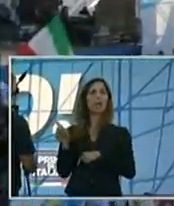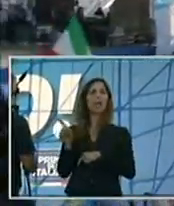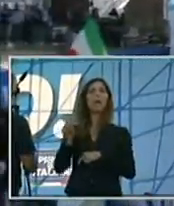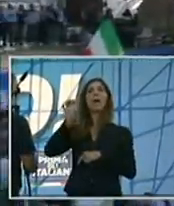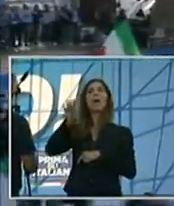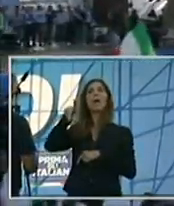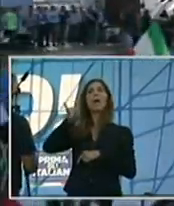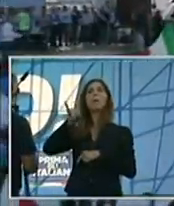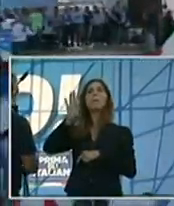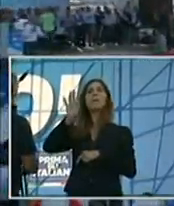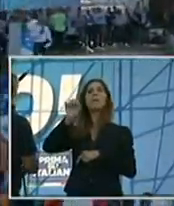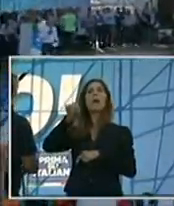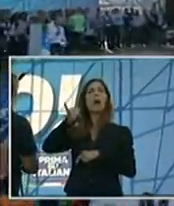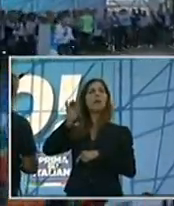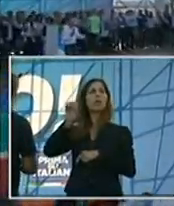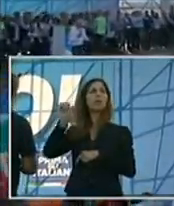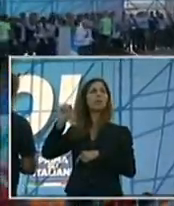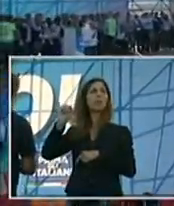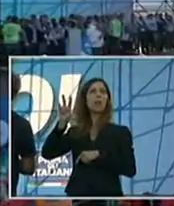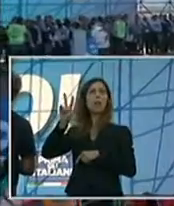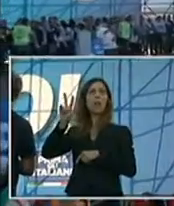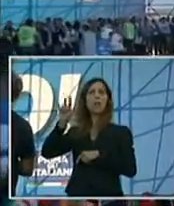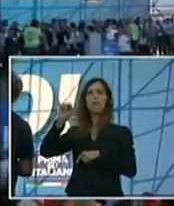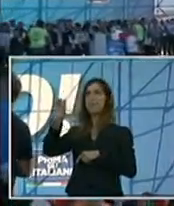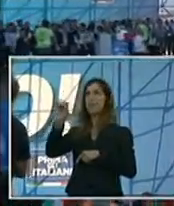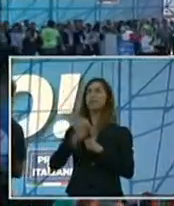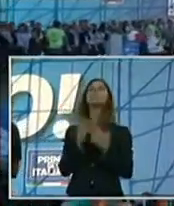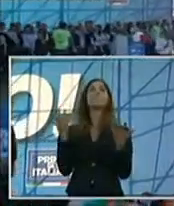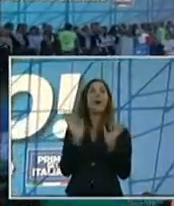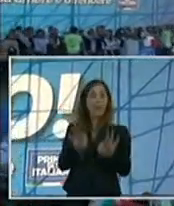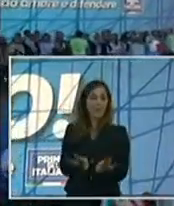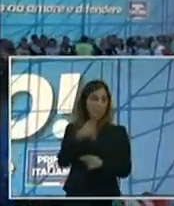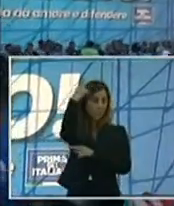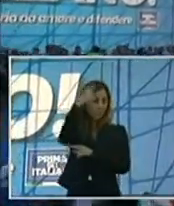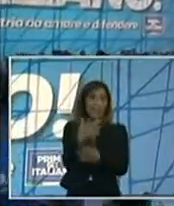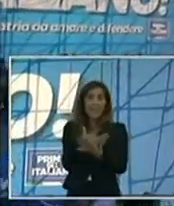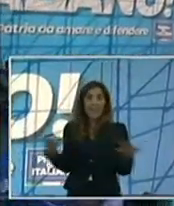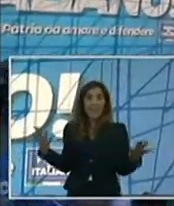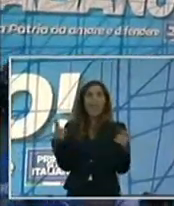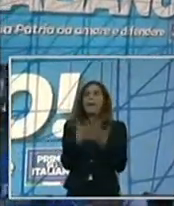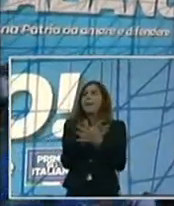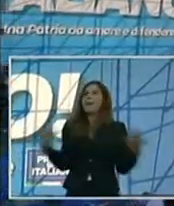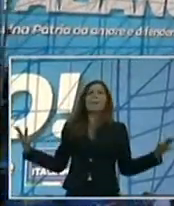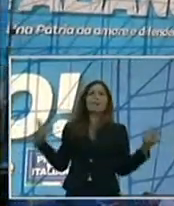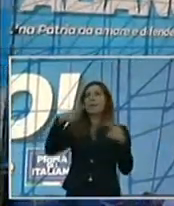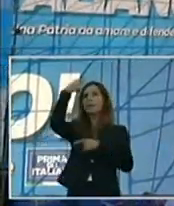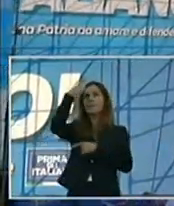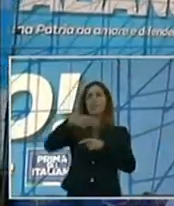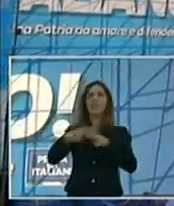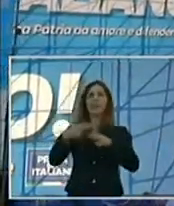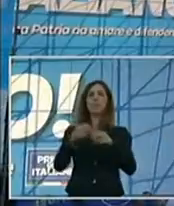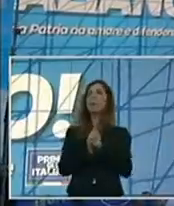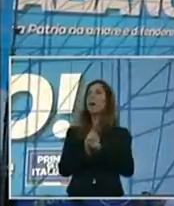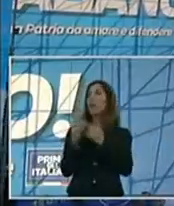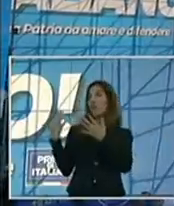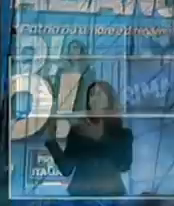organizzatori parlano di 200.000 presenze, magari c'è un po' meno, però oggettivamente la piazza è piena. Sì.